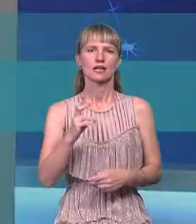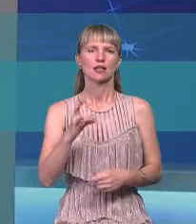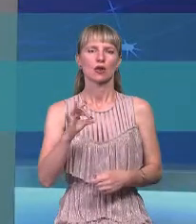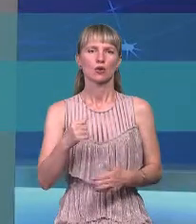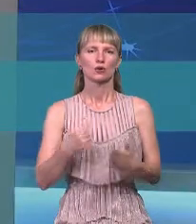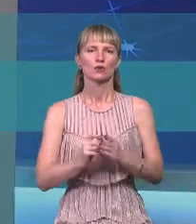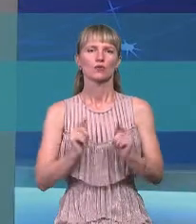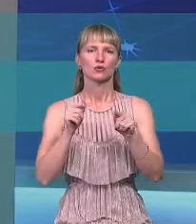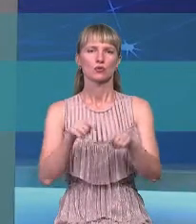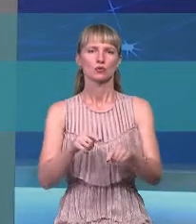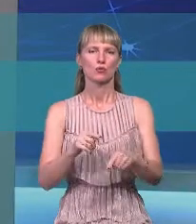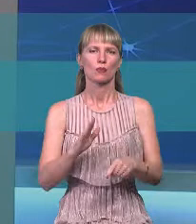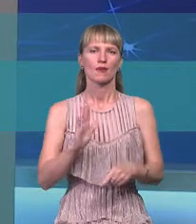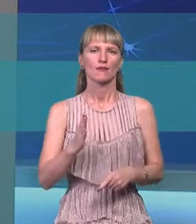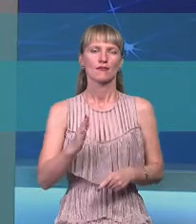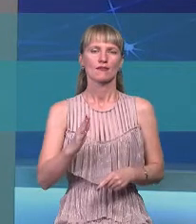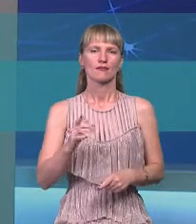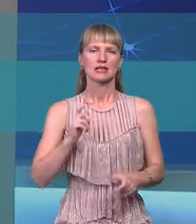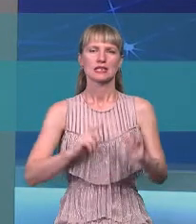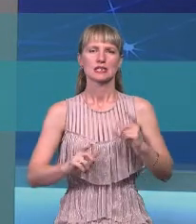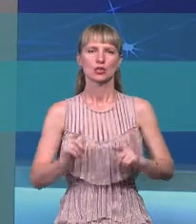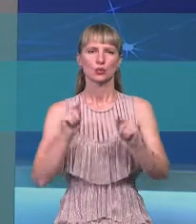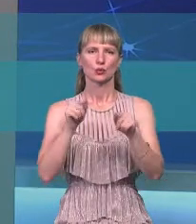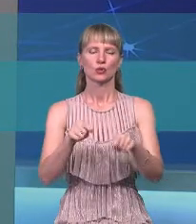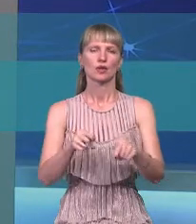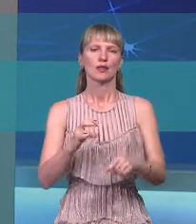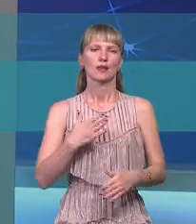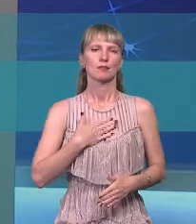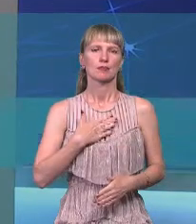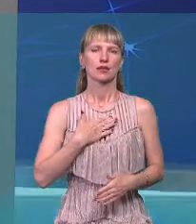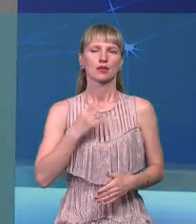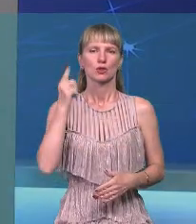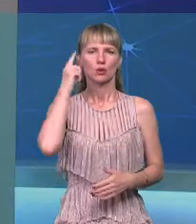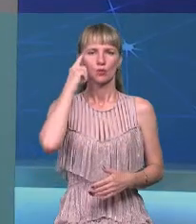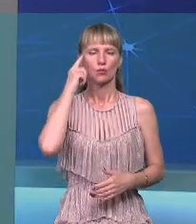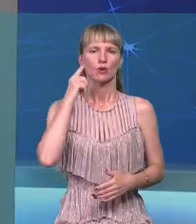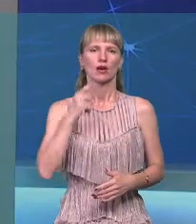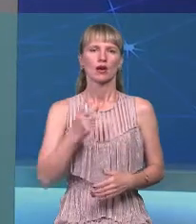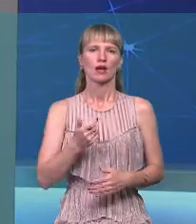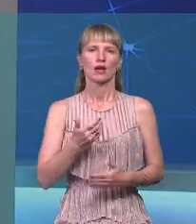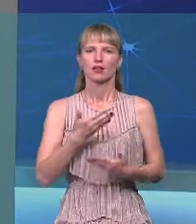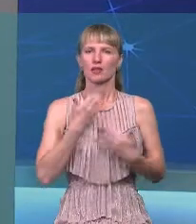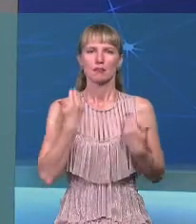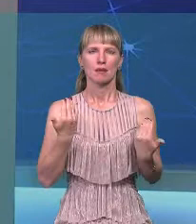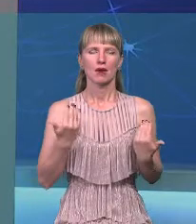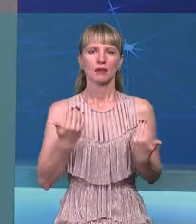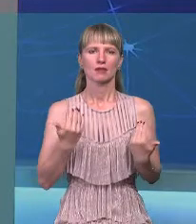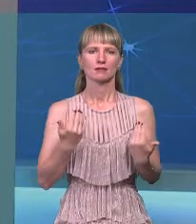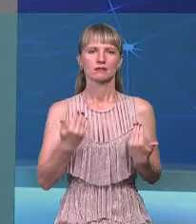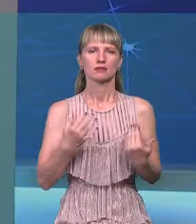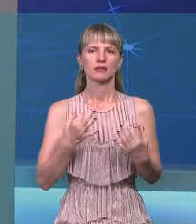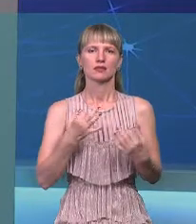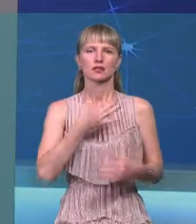вступу у заклади вищої освіти, на мій погляд, не дуже є. Або, скажімо так,